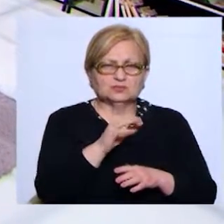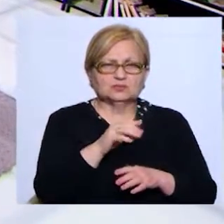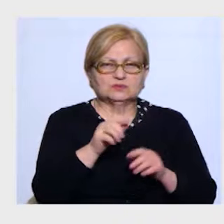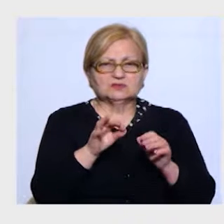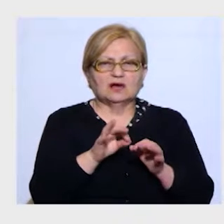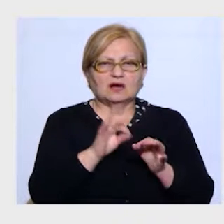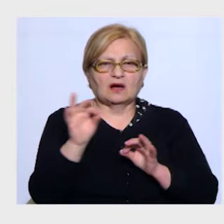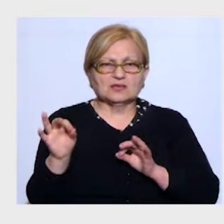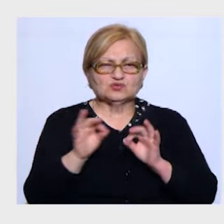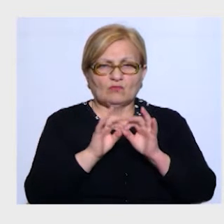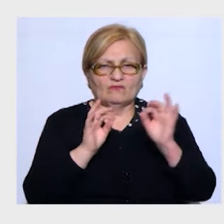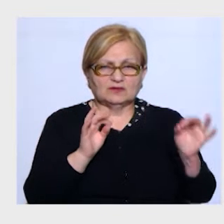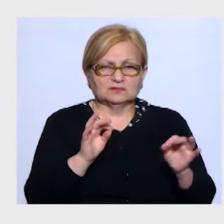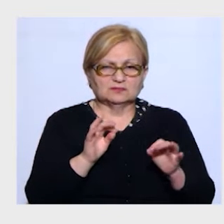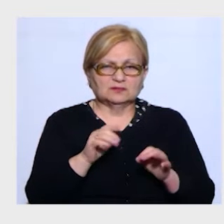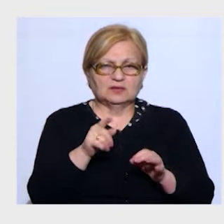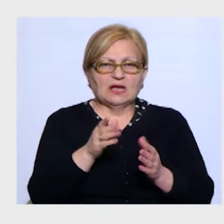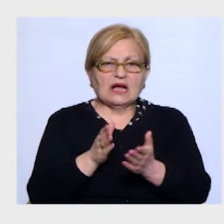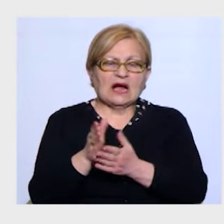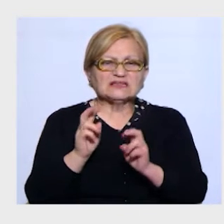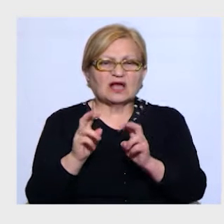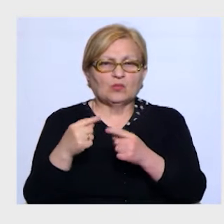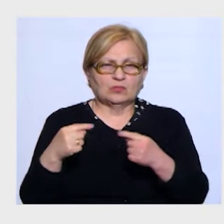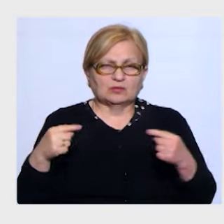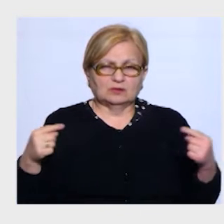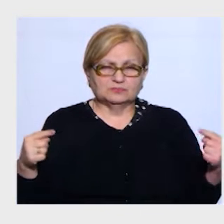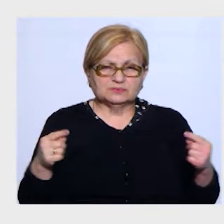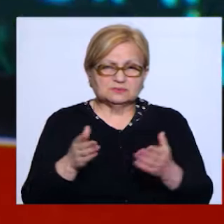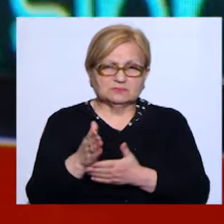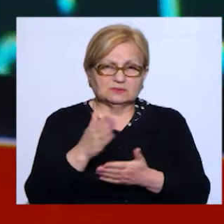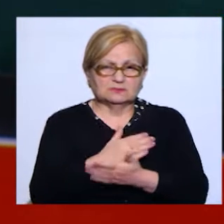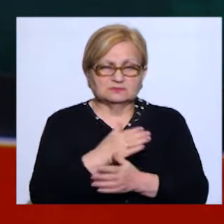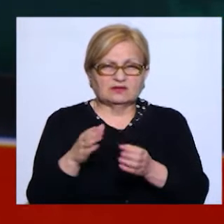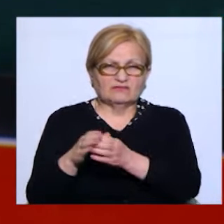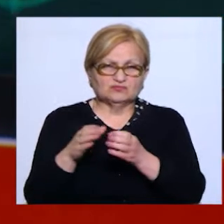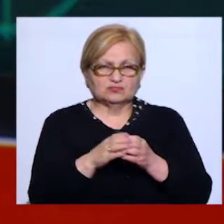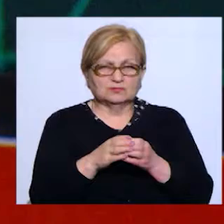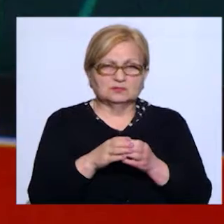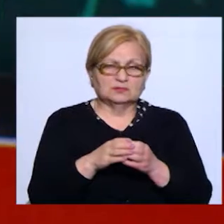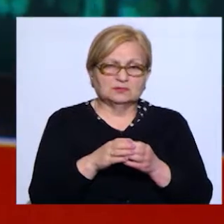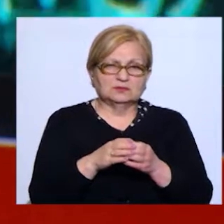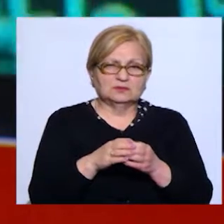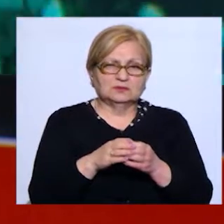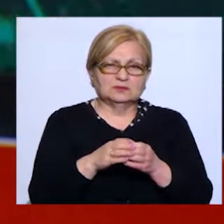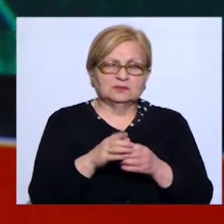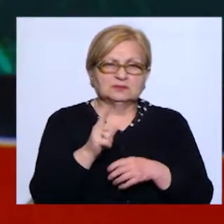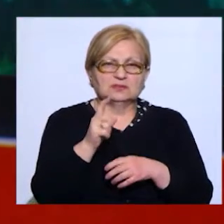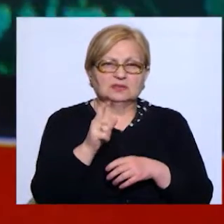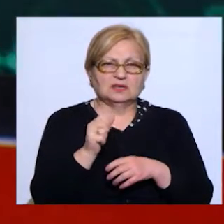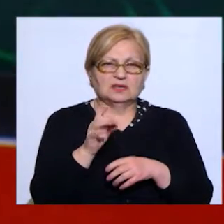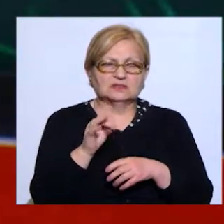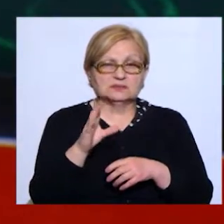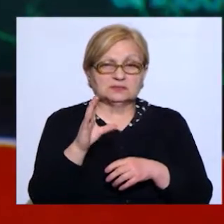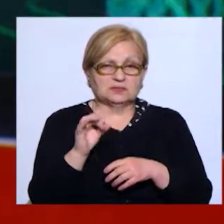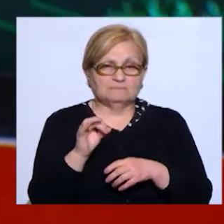თვისობრივი მონაცემები არსებობს კატეგორიების მიხედვით, შეგვიძლია დავაჯგუფოთ, კლასიფიკაცია ხდება და ხარისხის მიხედვით.